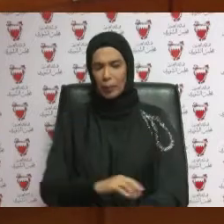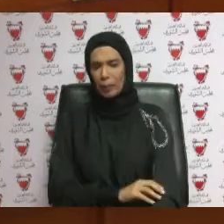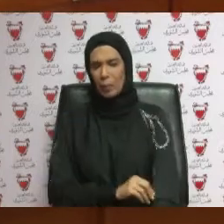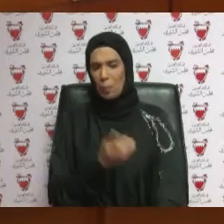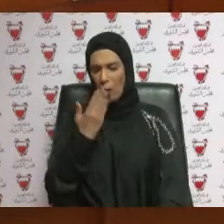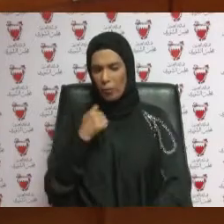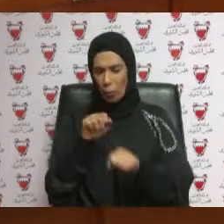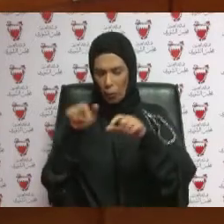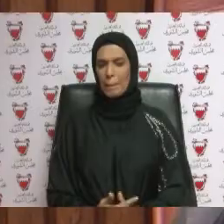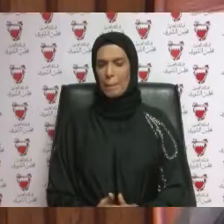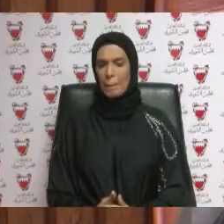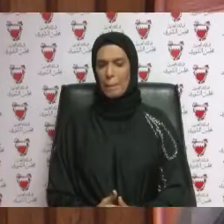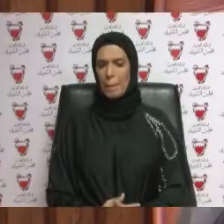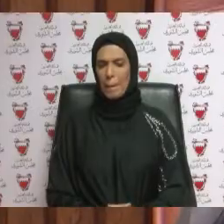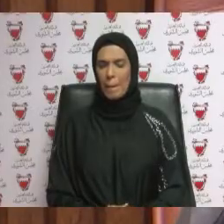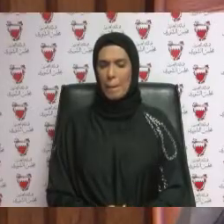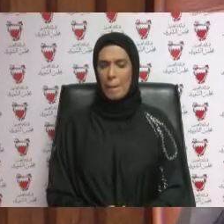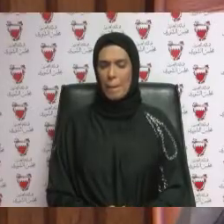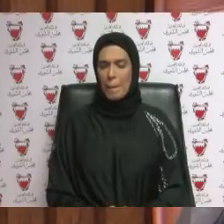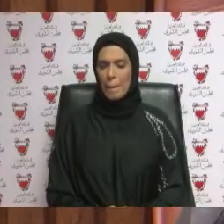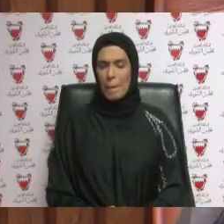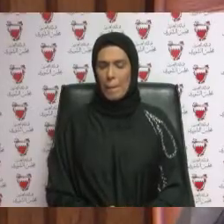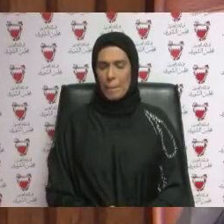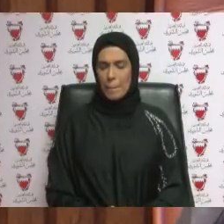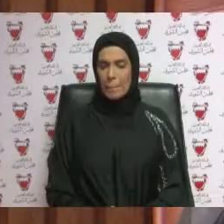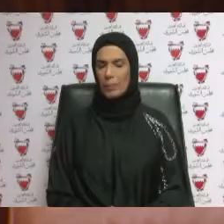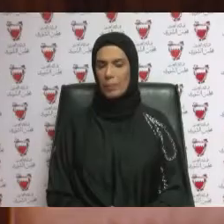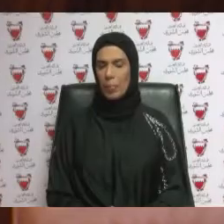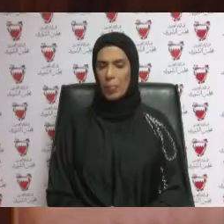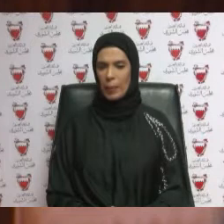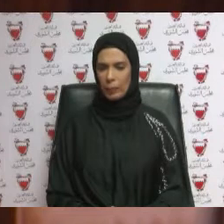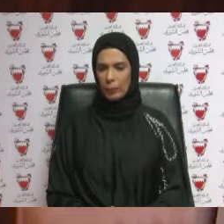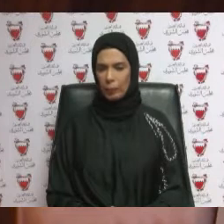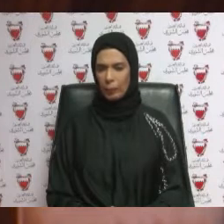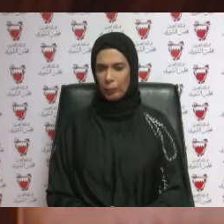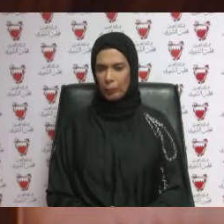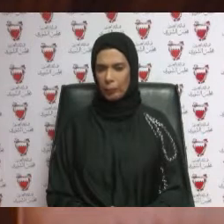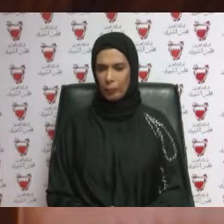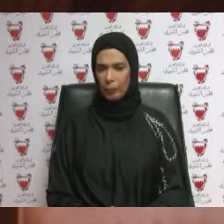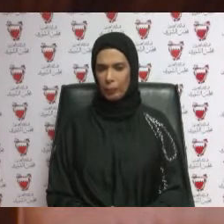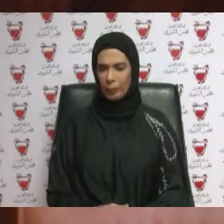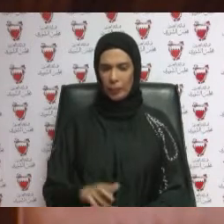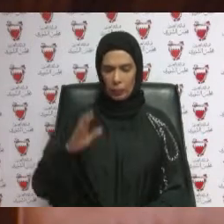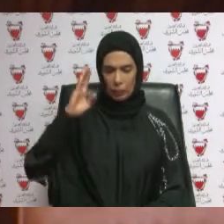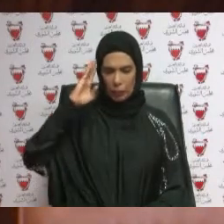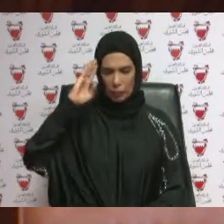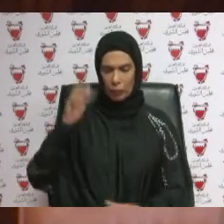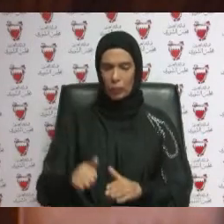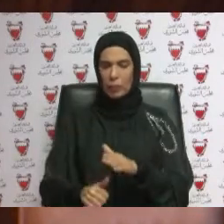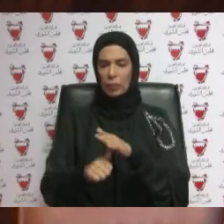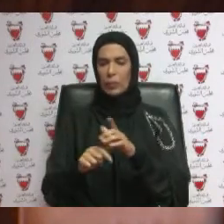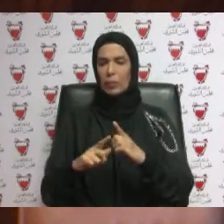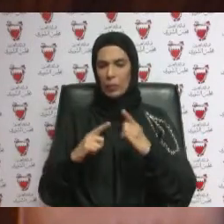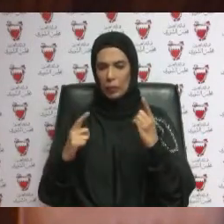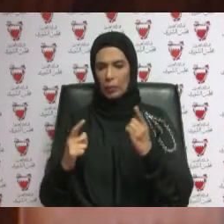واضحة. شكرا معي رئيس. الأخ يوسف الغتم تفضل. طال عمرك نشكر رئيس اللجنة